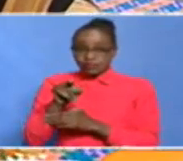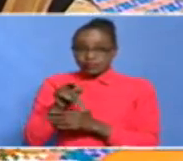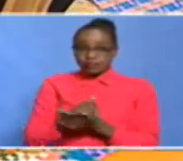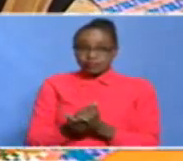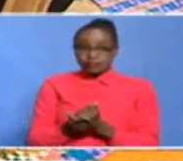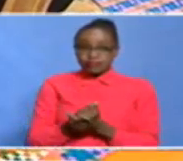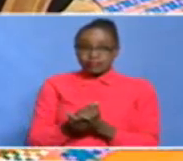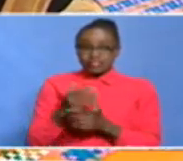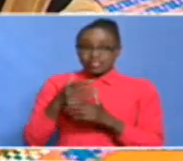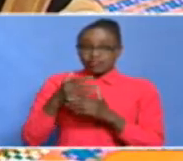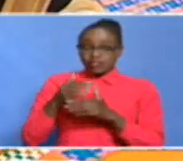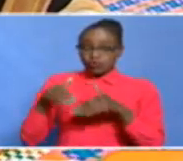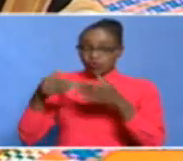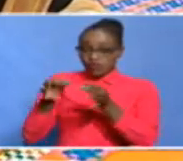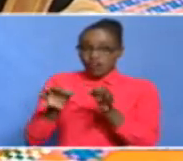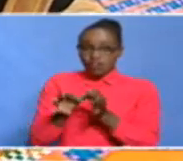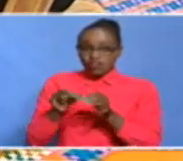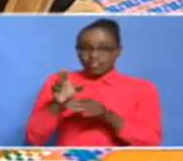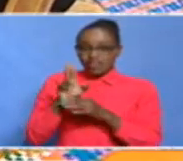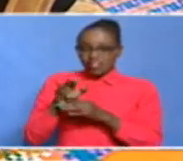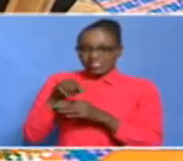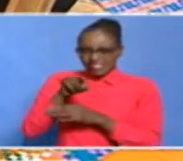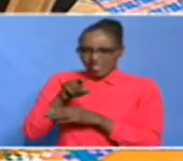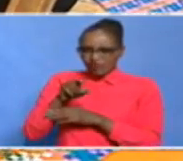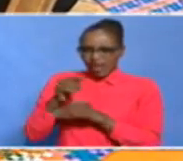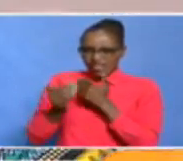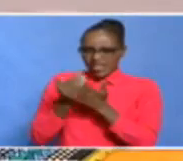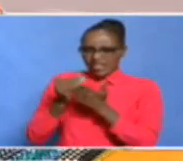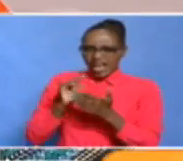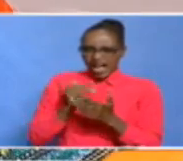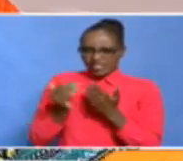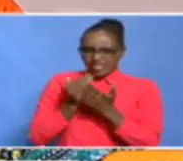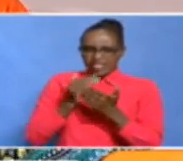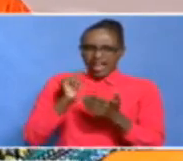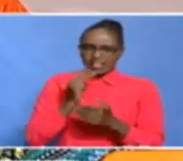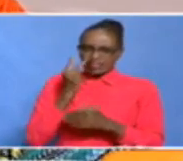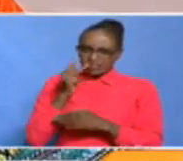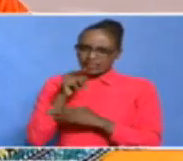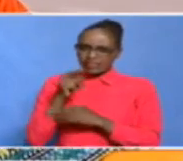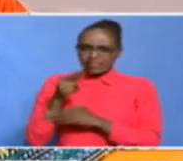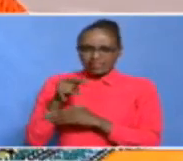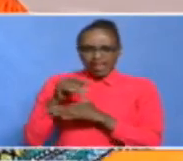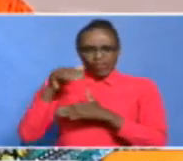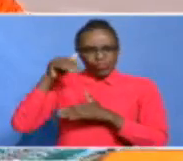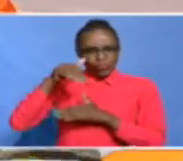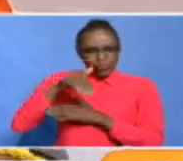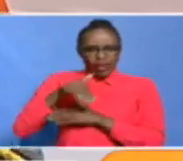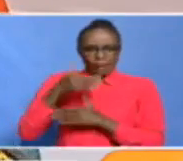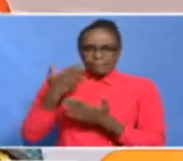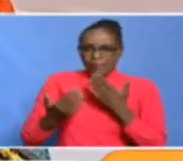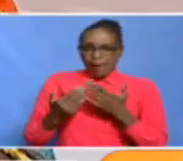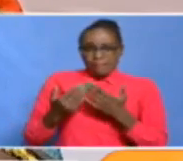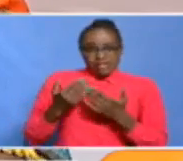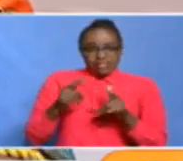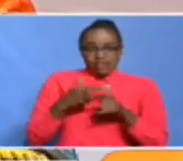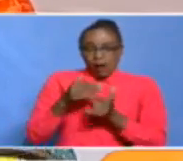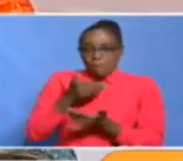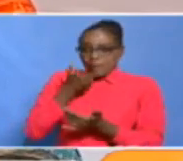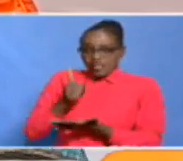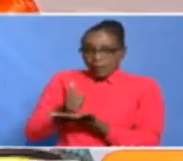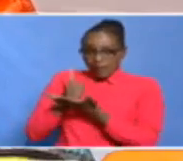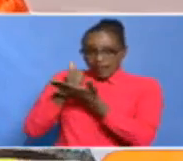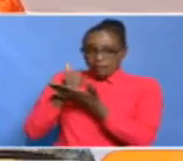anatusaidia kuimarisha familia. Na wazi anatujali. Wazi ametuangalia akatuona hawa wako nyuma na labda hawataendelea, lakini nikimwangalia